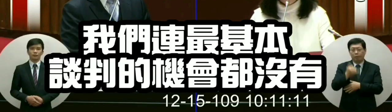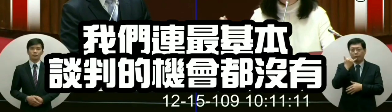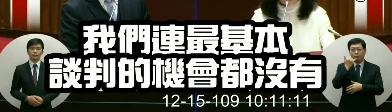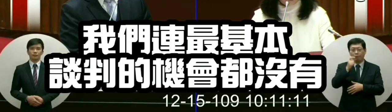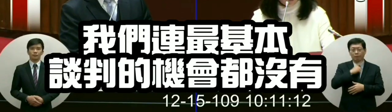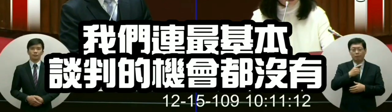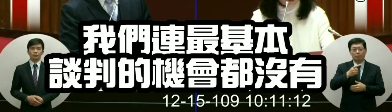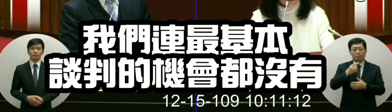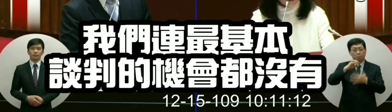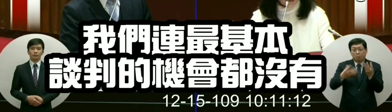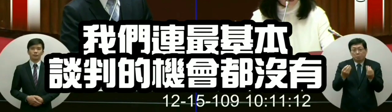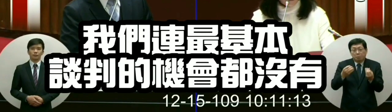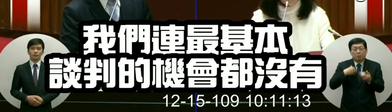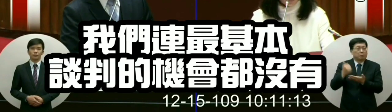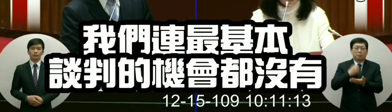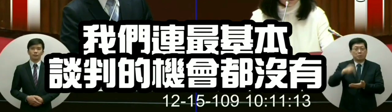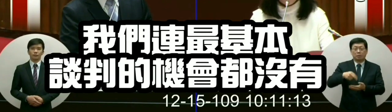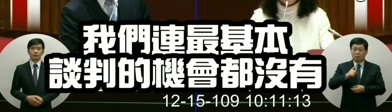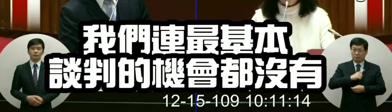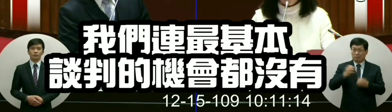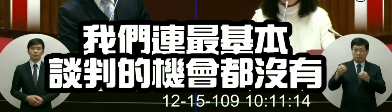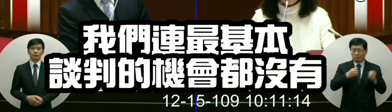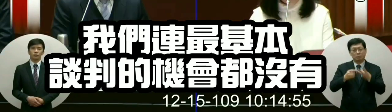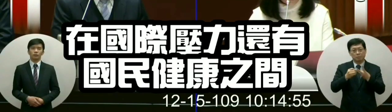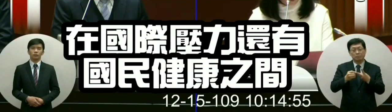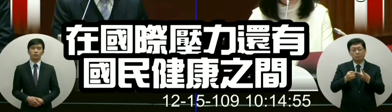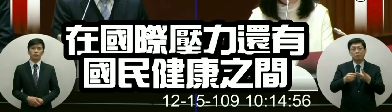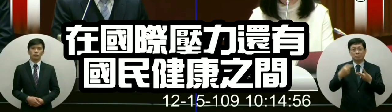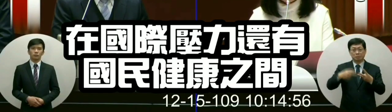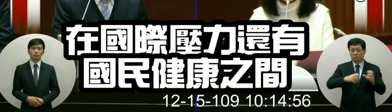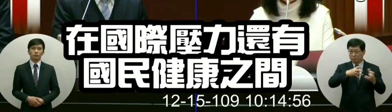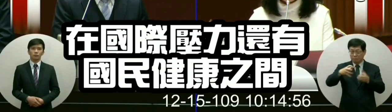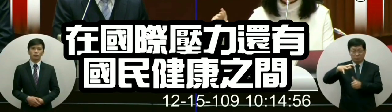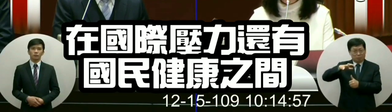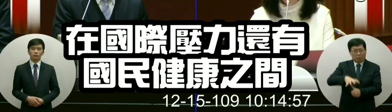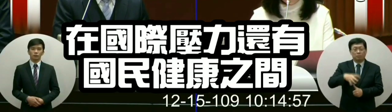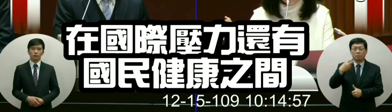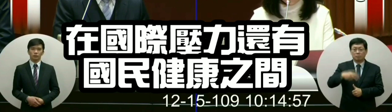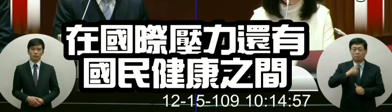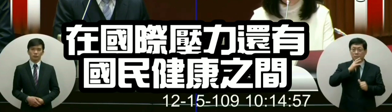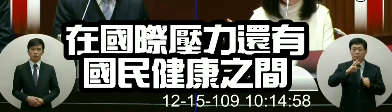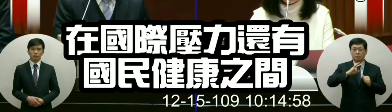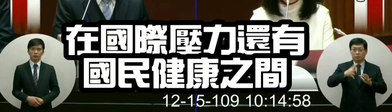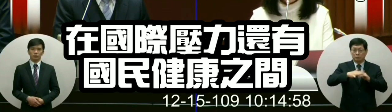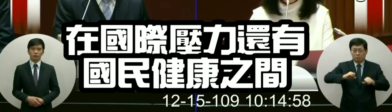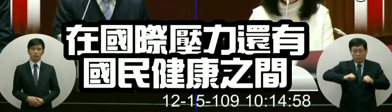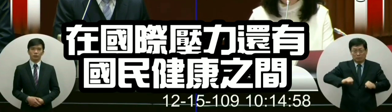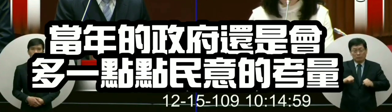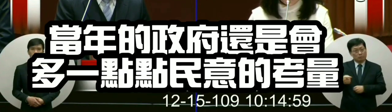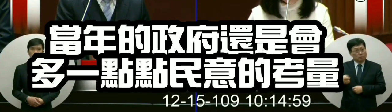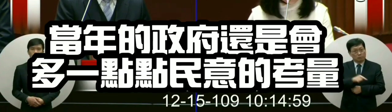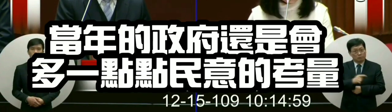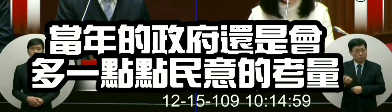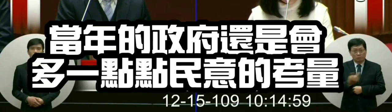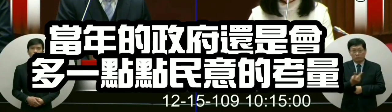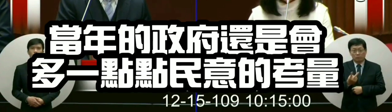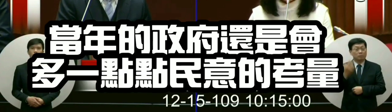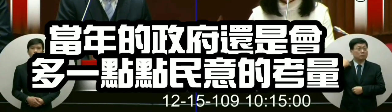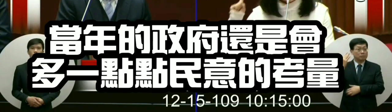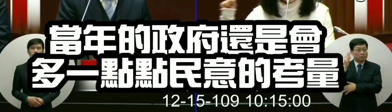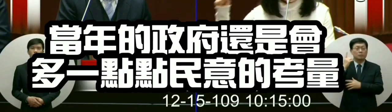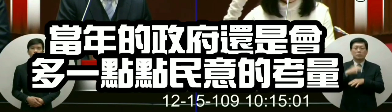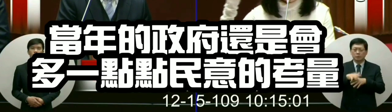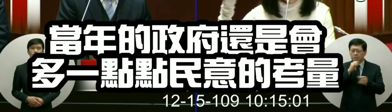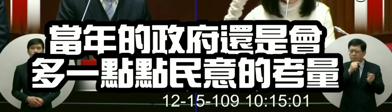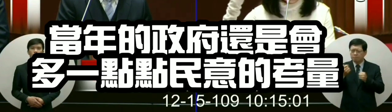口，我们连最基本的谈判的机会都没有了。在国际压力还有国民健康之间，当年的政府还